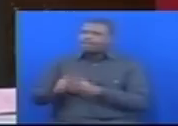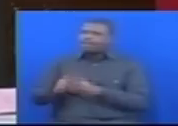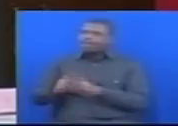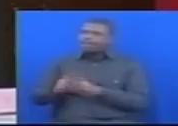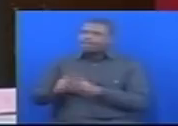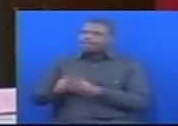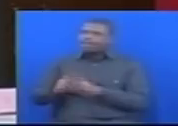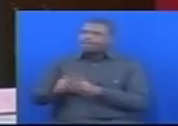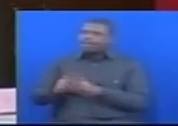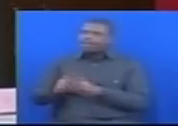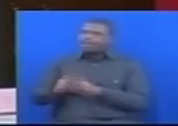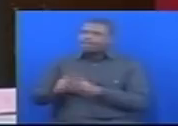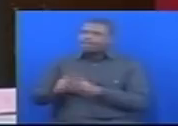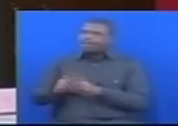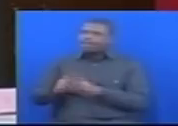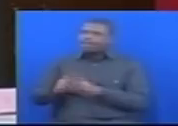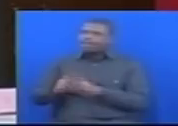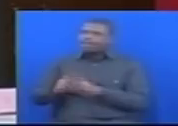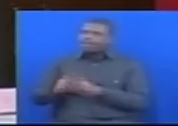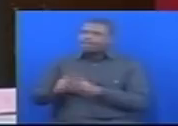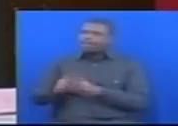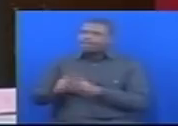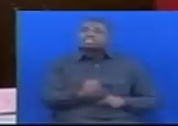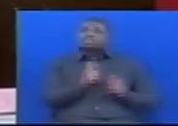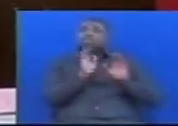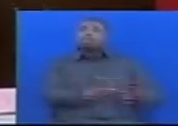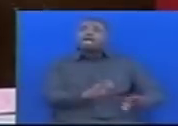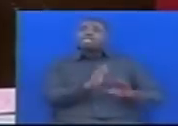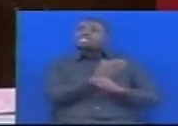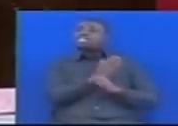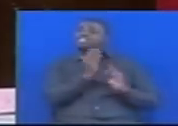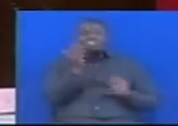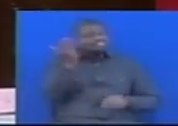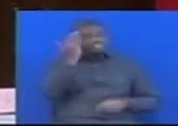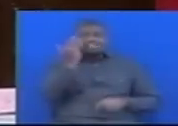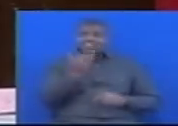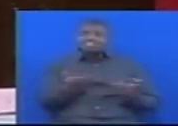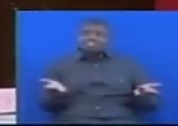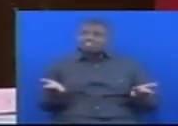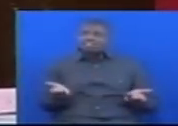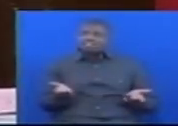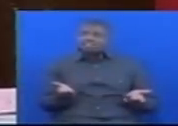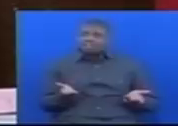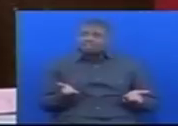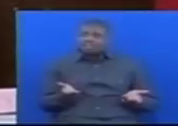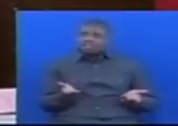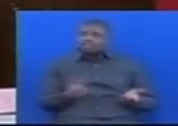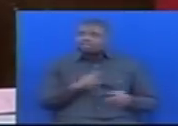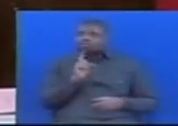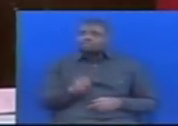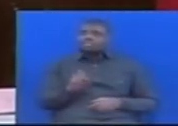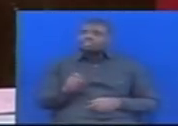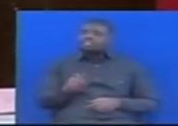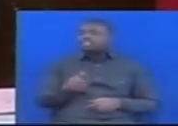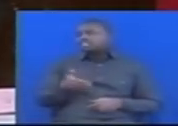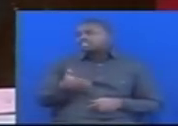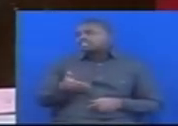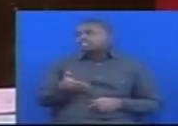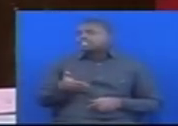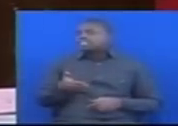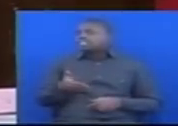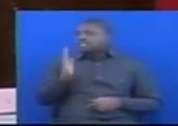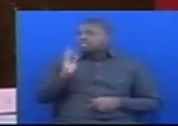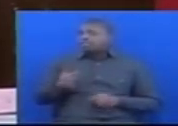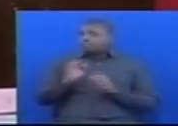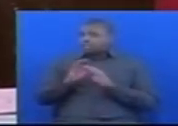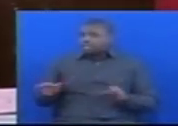heka 2000 kwa zaidi ya miaka 20 limebaki tu likiwa hali. Asante Mheshimiwa Engineer. Sasa swali, je, serikali iko